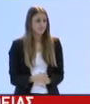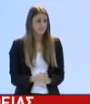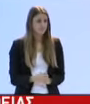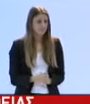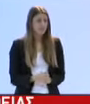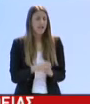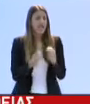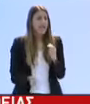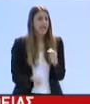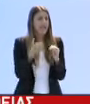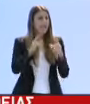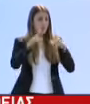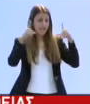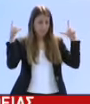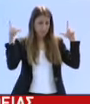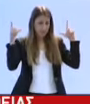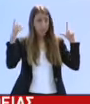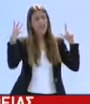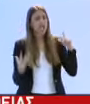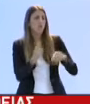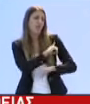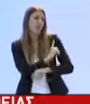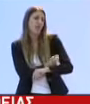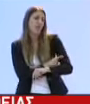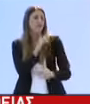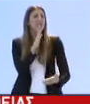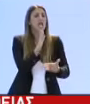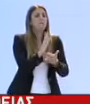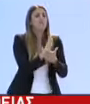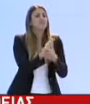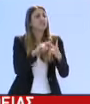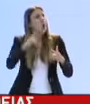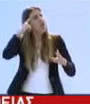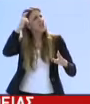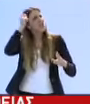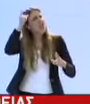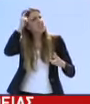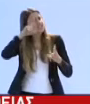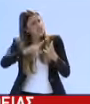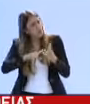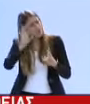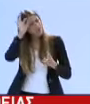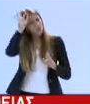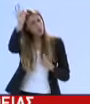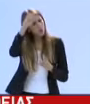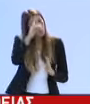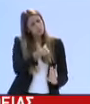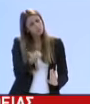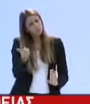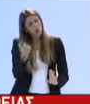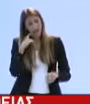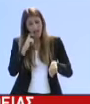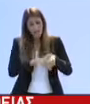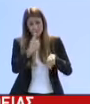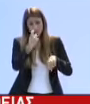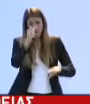Στη Νέα Δημοκρατία έχουμε τη δύναμη, την αποφασιστικότητα, τις ιδέες να αναστρέψουμε αυτή την κατηφορική